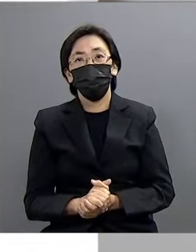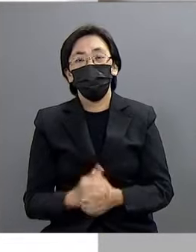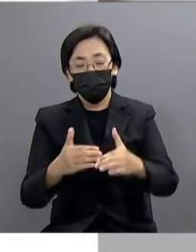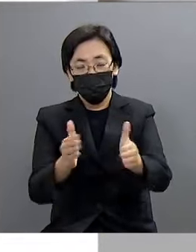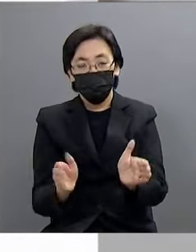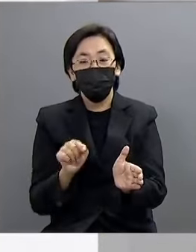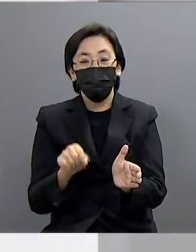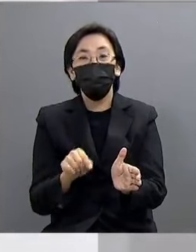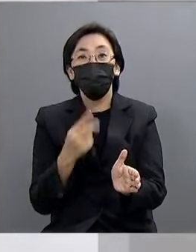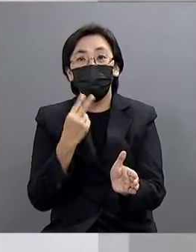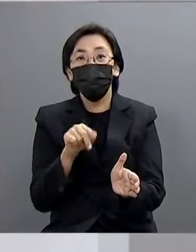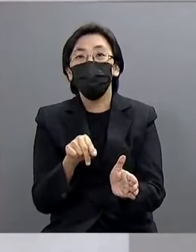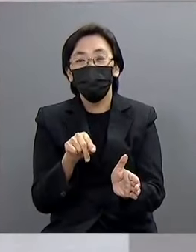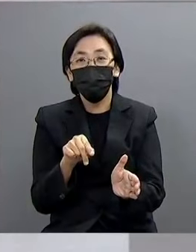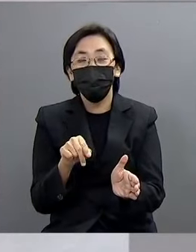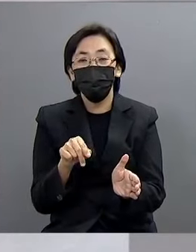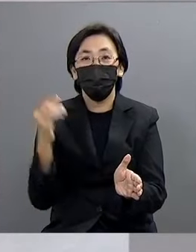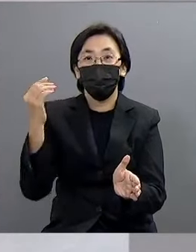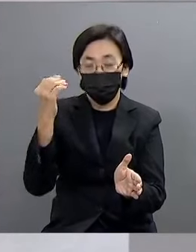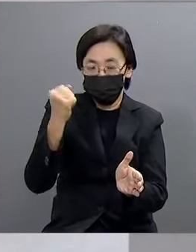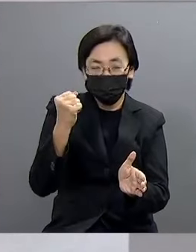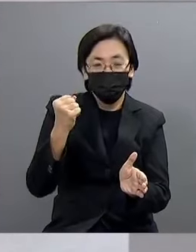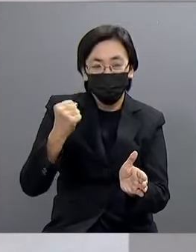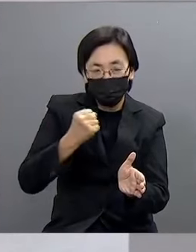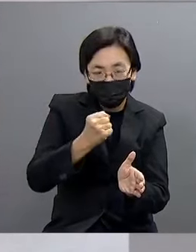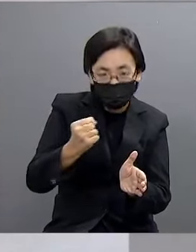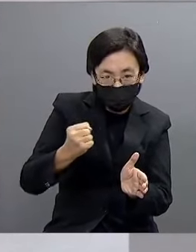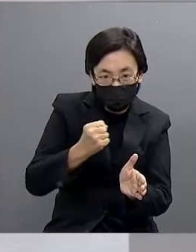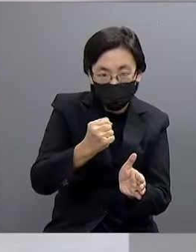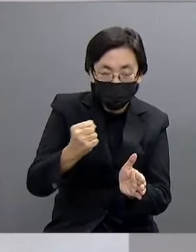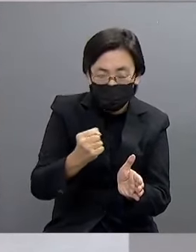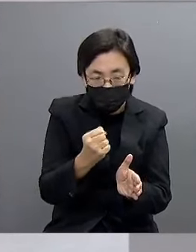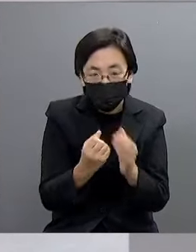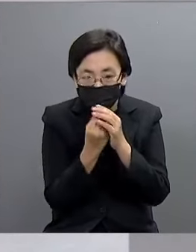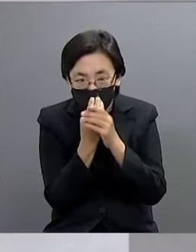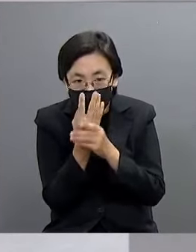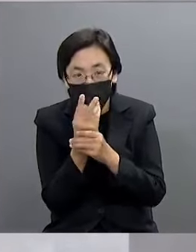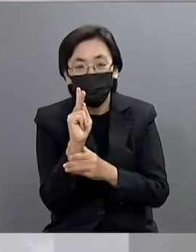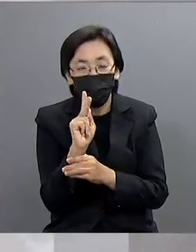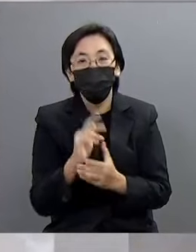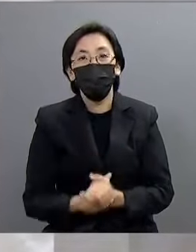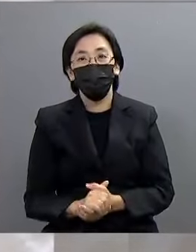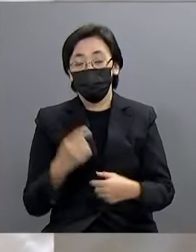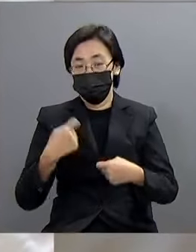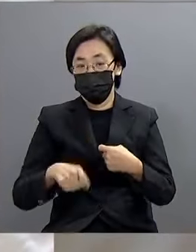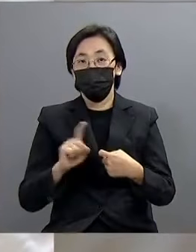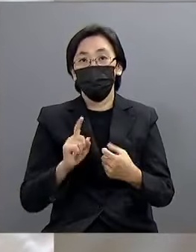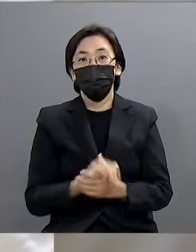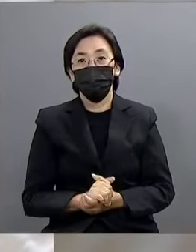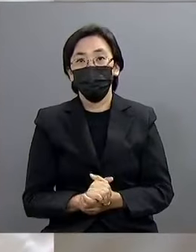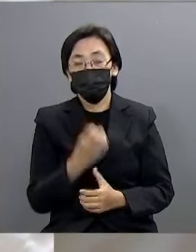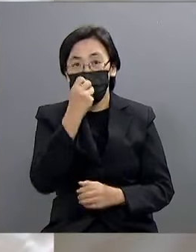ใช่แล้วเราก็ใช้หัวบีบเค้กอะค ่ ะ ดังนั้น บีบเป็นดอกกุหลาบ สิ่งที่ยากที่สุดที่จับใจความของน้องเบนได้ก็คือลองทำในสิ่งที่ไม่เคยท